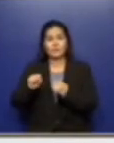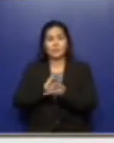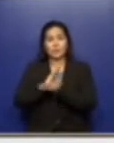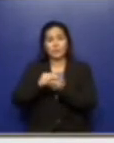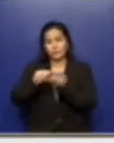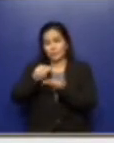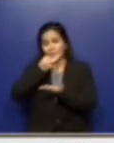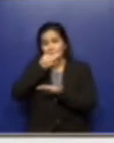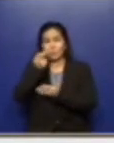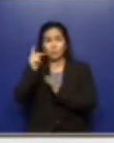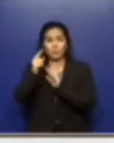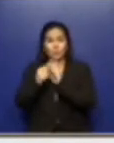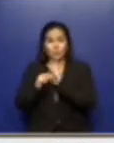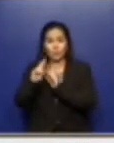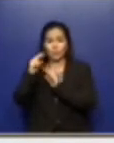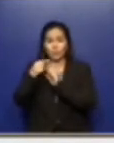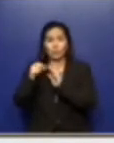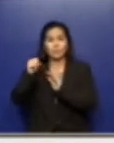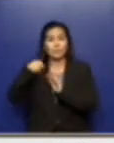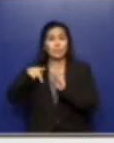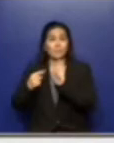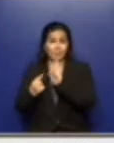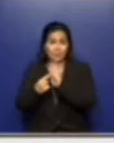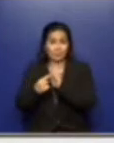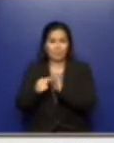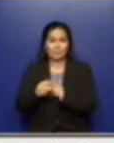ปลดออกไปประมาณ